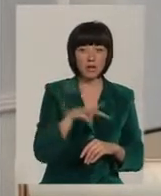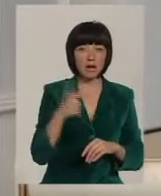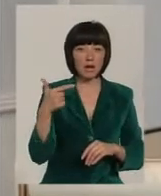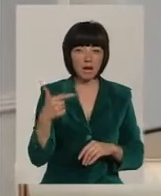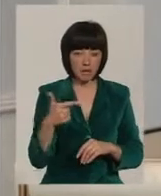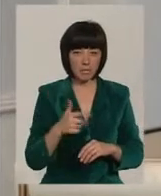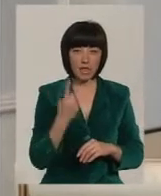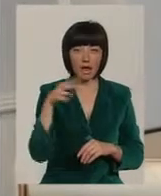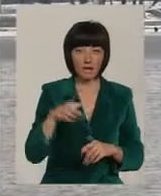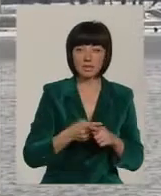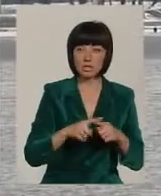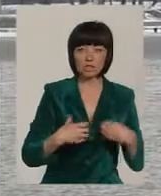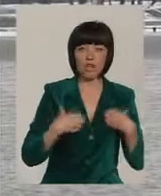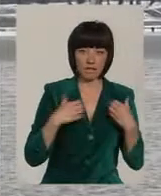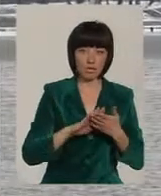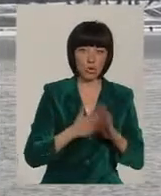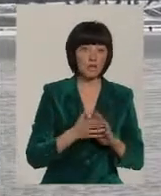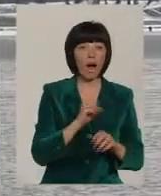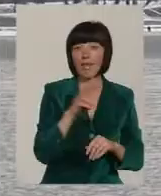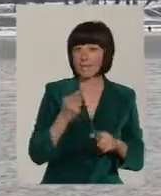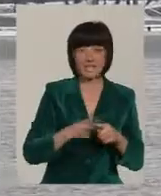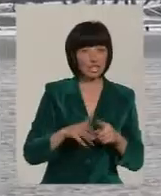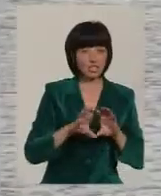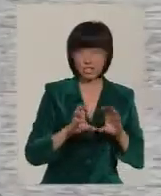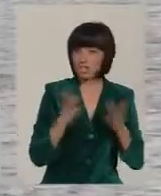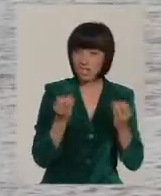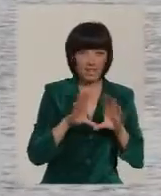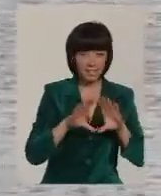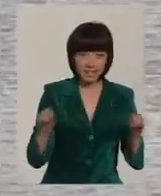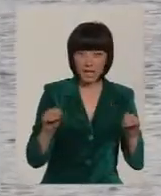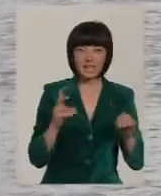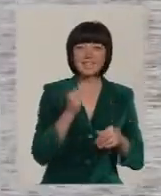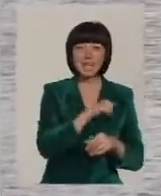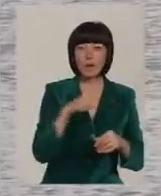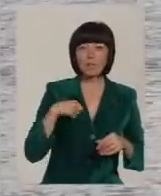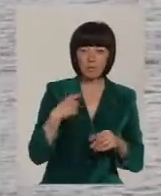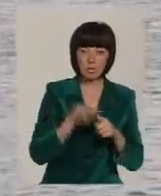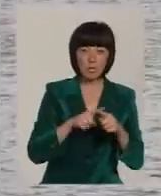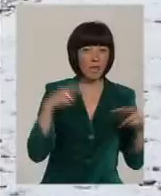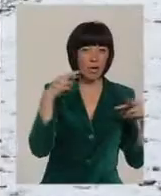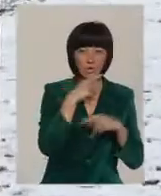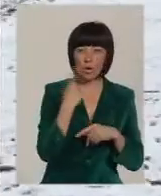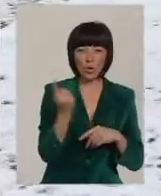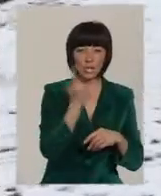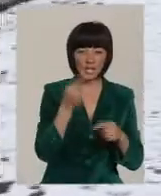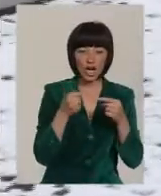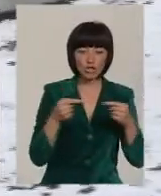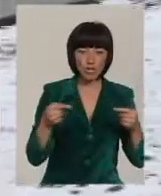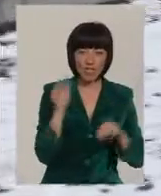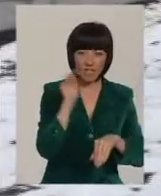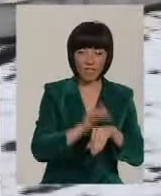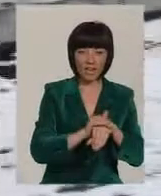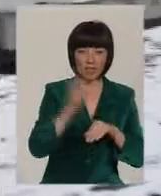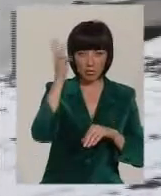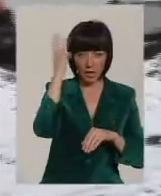1,3-1,5 мг на літр. Це жахливо. Але і це ще не все. Самі по собі неотруйні сапоніни – не єдина речовина, яку виявили